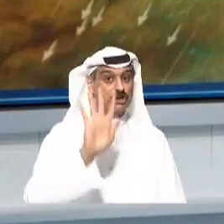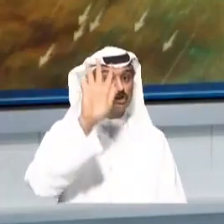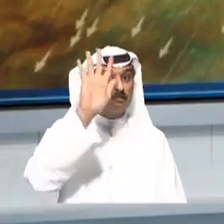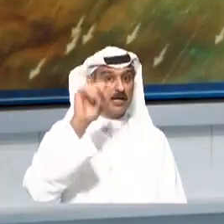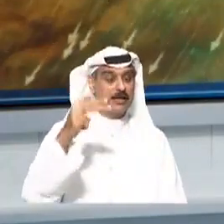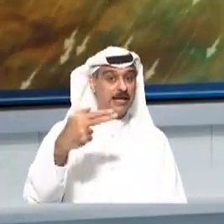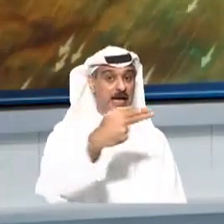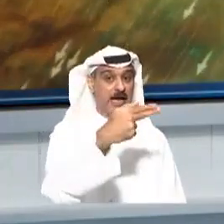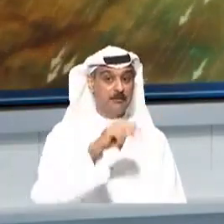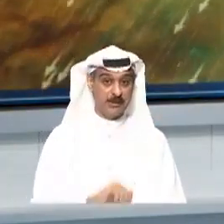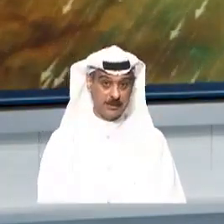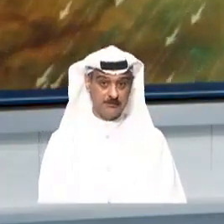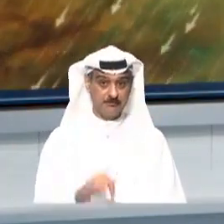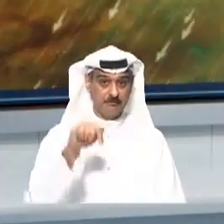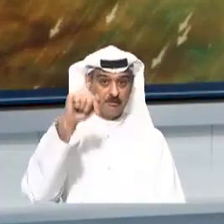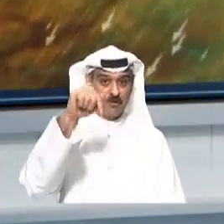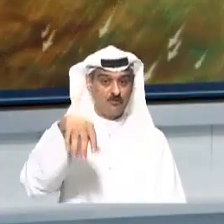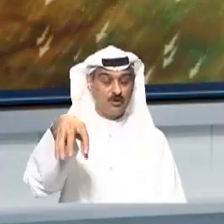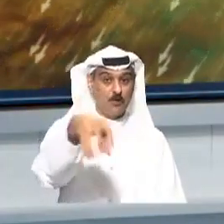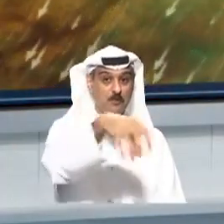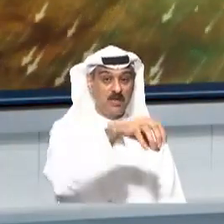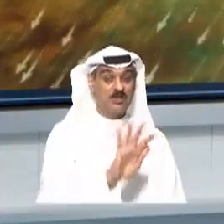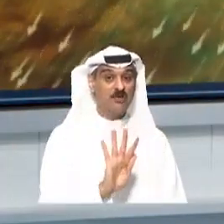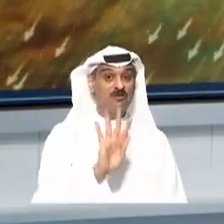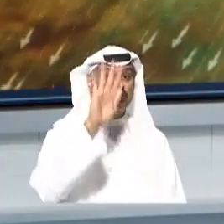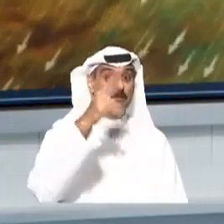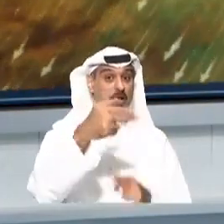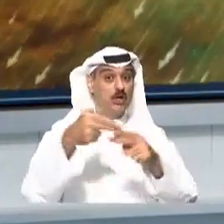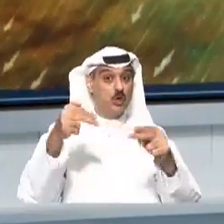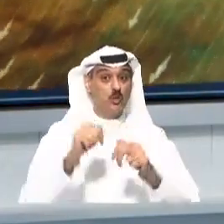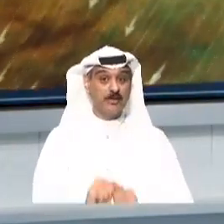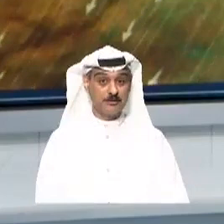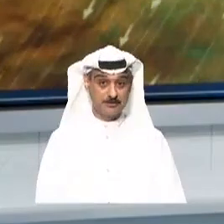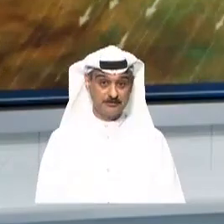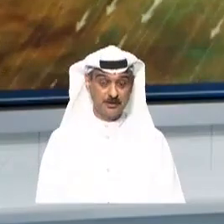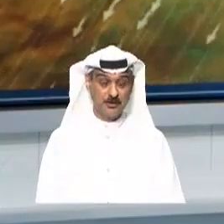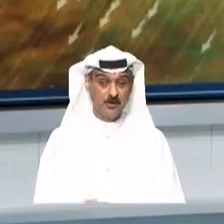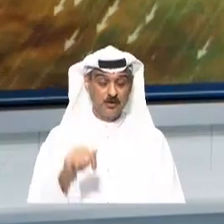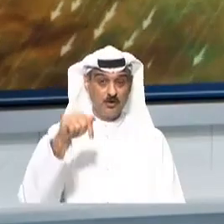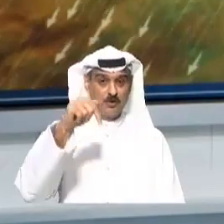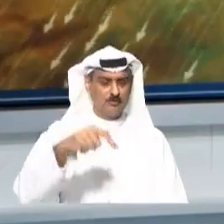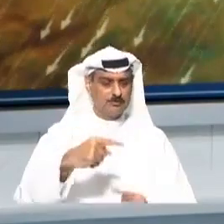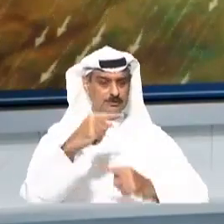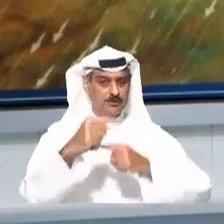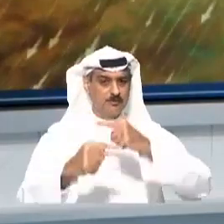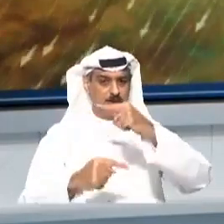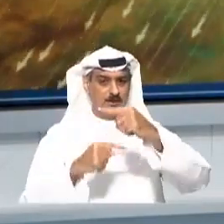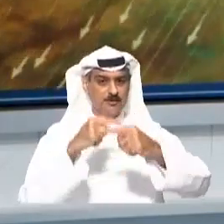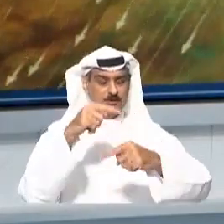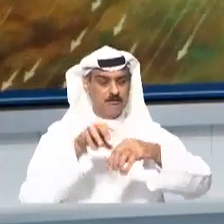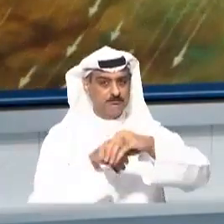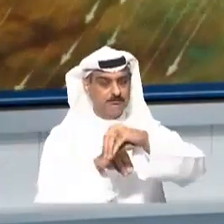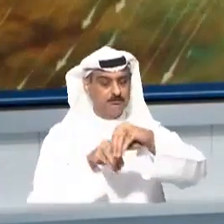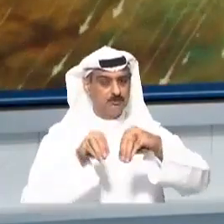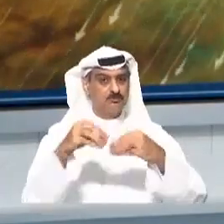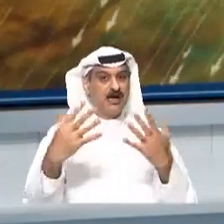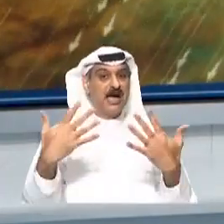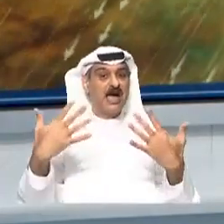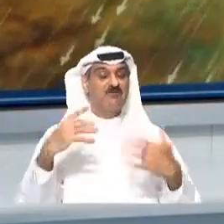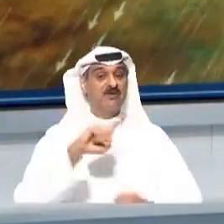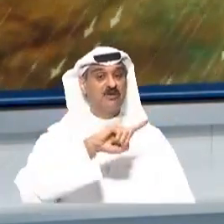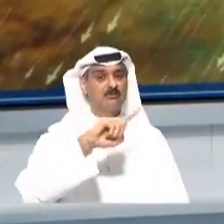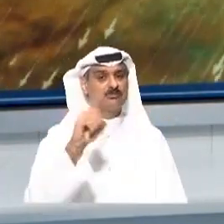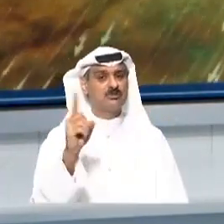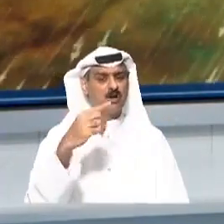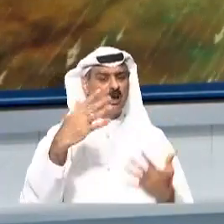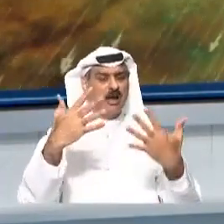شمالية غربية في معظم المناطق الشمالية وكذلك المناطق الغربية. تستمر الرياح متقلبة الاتجاه خفيفة السرعة في المناطق